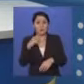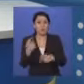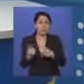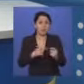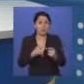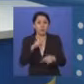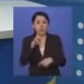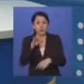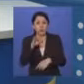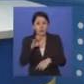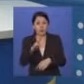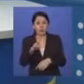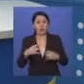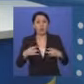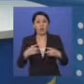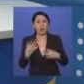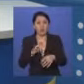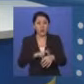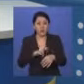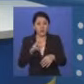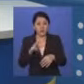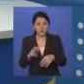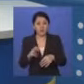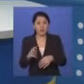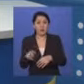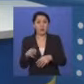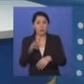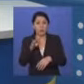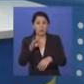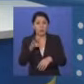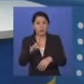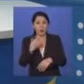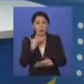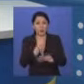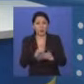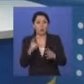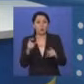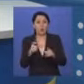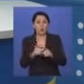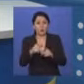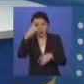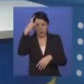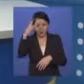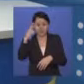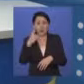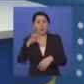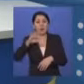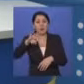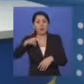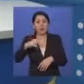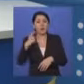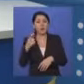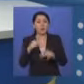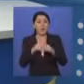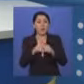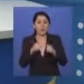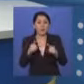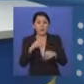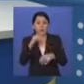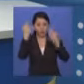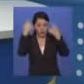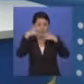Ресей президенті Владимир Путиннің құттықтау жеделхаты да келіп түсті. Владимир Путин өзінің құттықтауында Қазақстанның әлеуметтік, экономикалық және